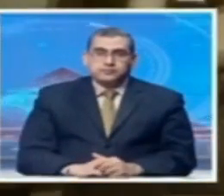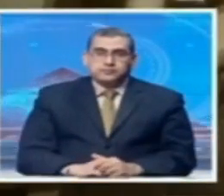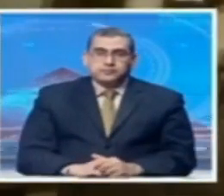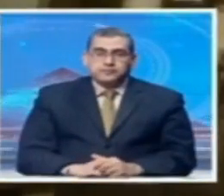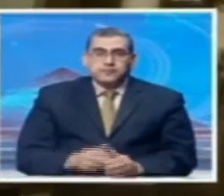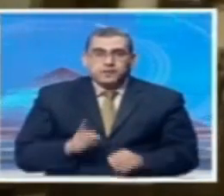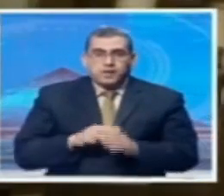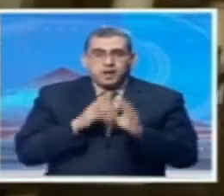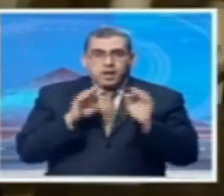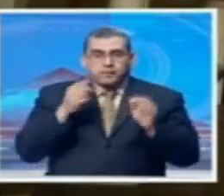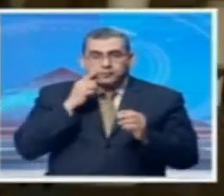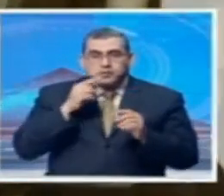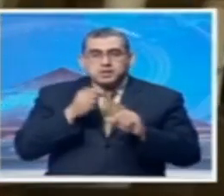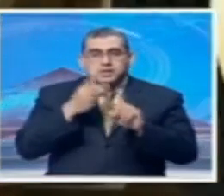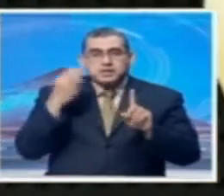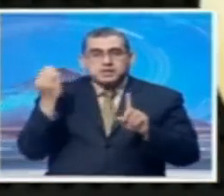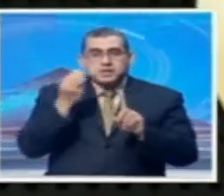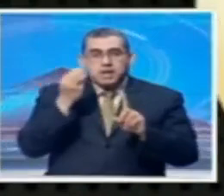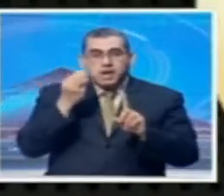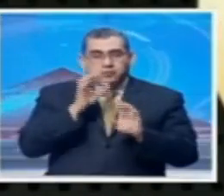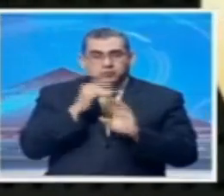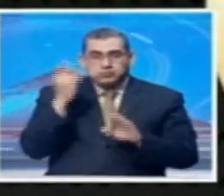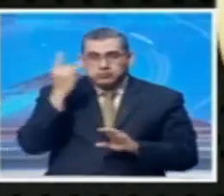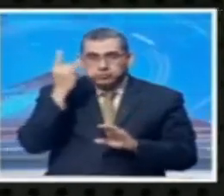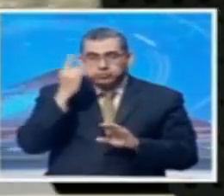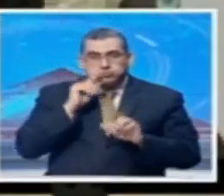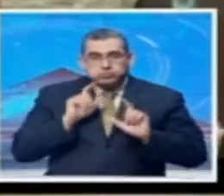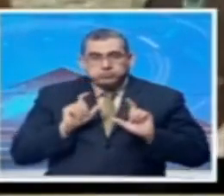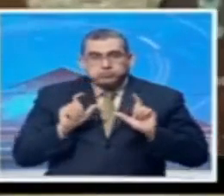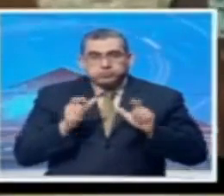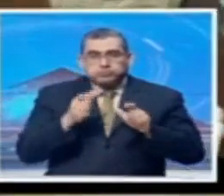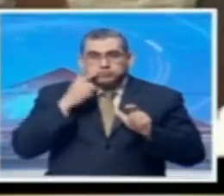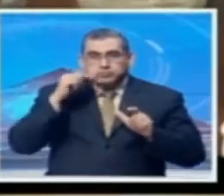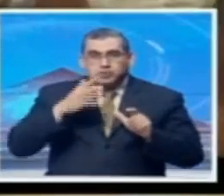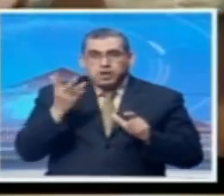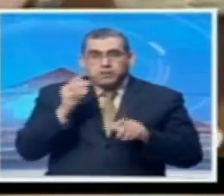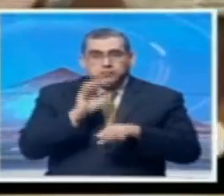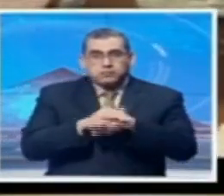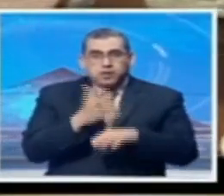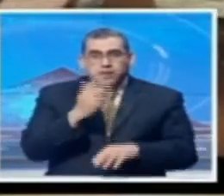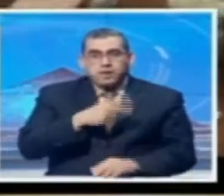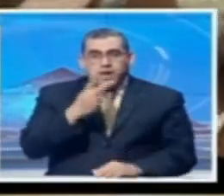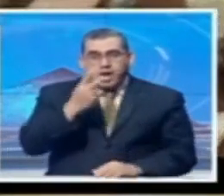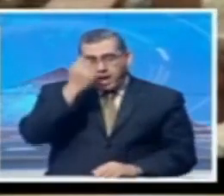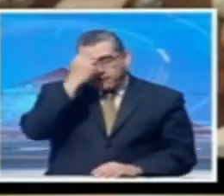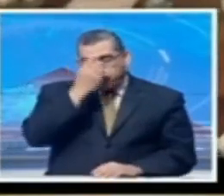وفي مجال الأمن السياحي، نجحت أجهزة وزارة الداخلية في ضبط